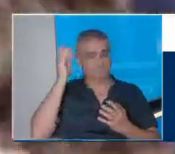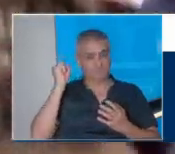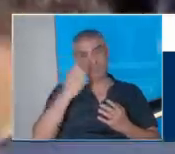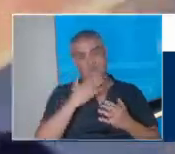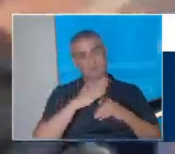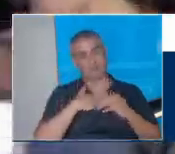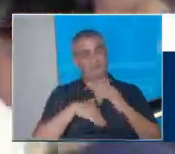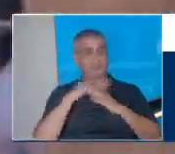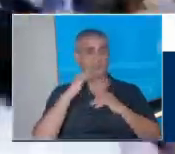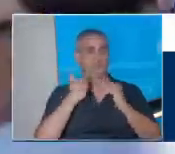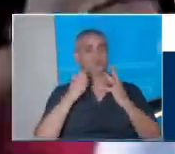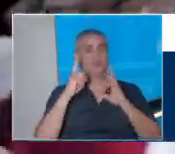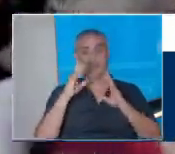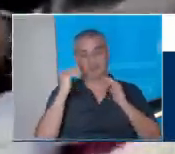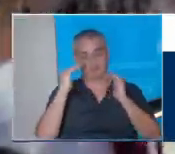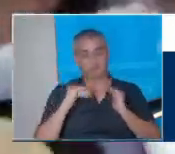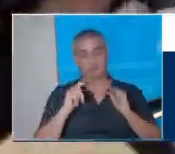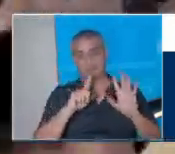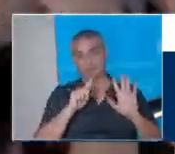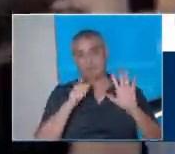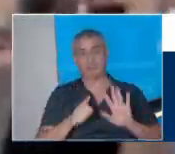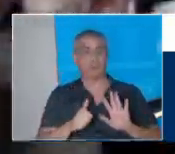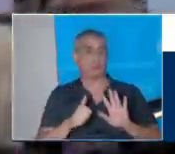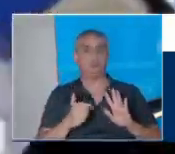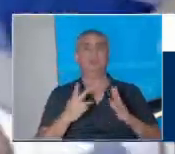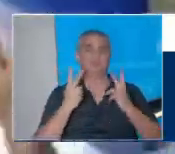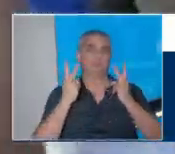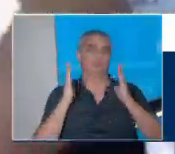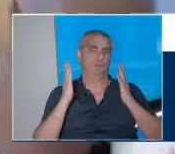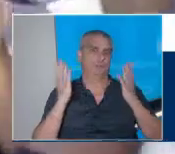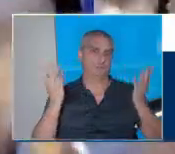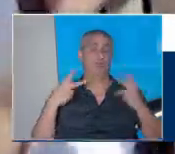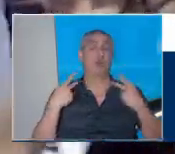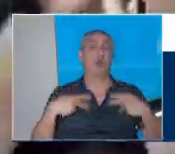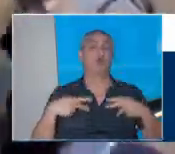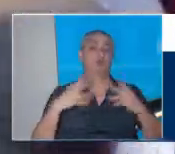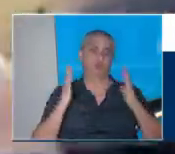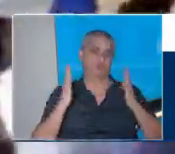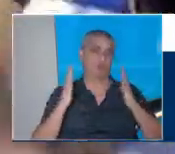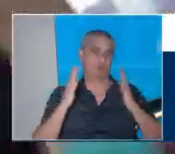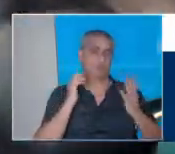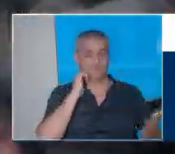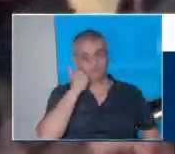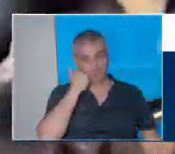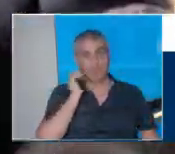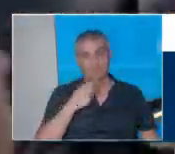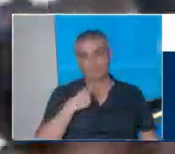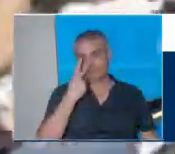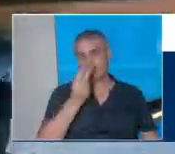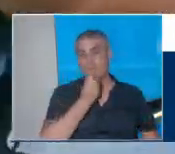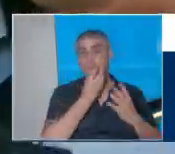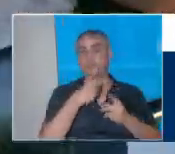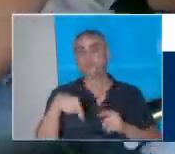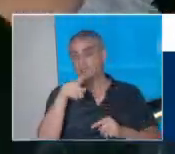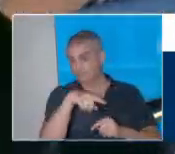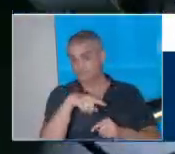בגוש הימין, אם הם יורדים משבעה מנדטים לשישה מנדטים, זה משמעותי, הם חוששים מאוד. כן. מחר אנחנו גם נראה את המסרים